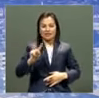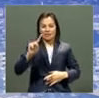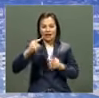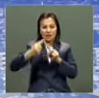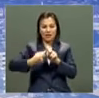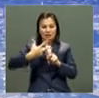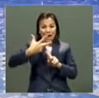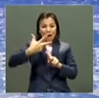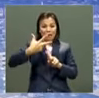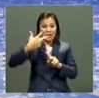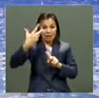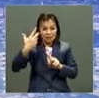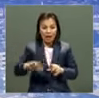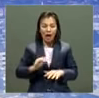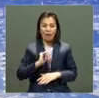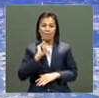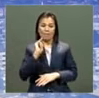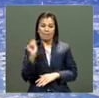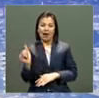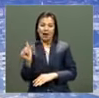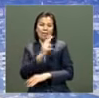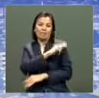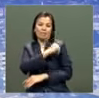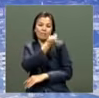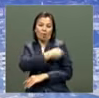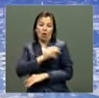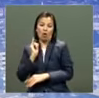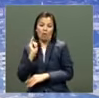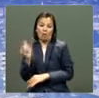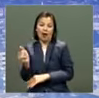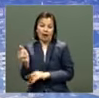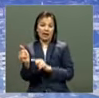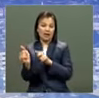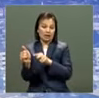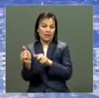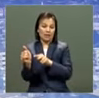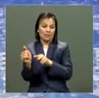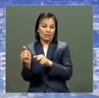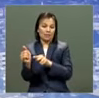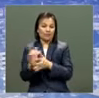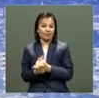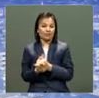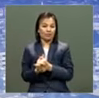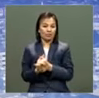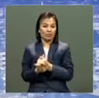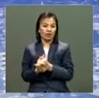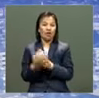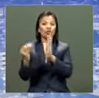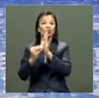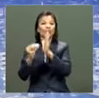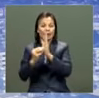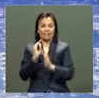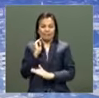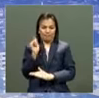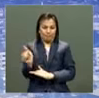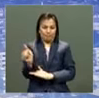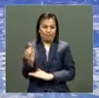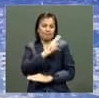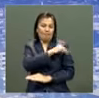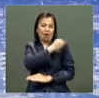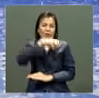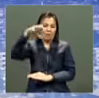แต่เพิ่งจะมารับการรักษาในโรงพยาบาลนะครับ แห่งหนึ่งในกรุงเทพมหานคร